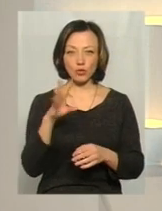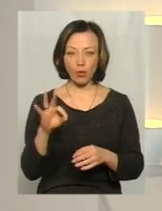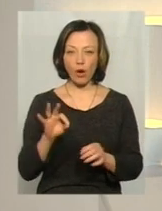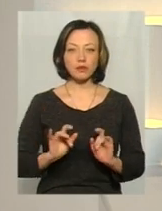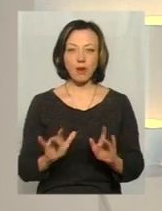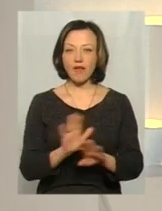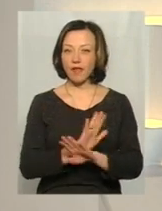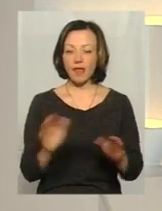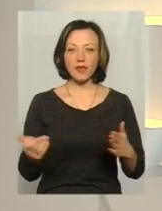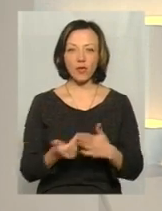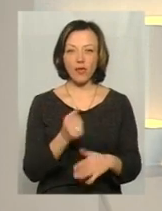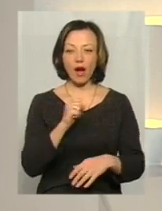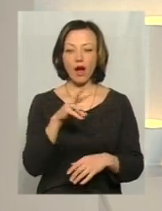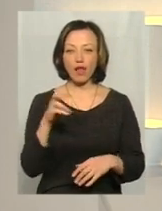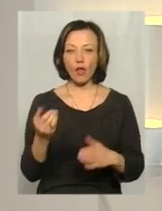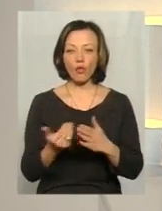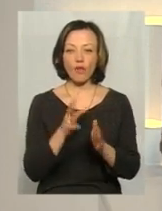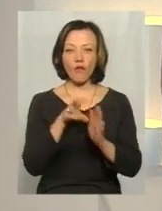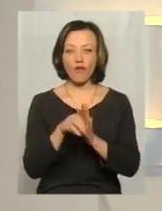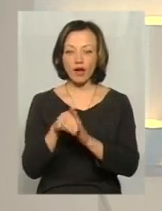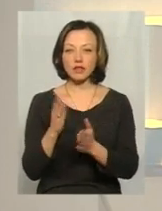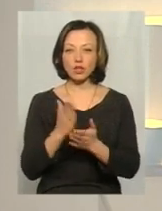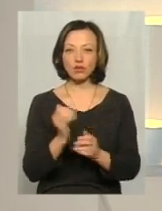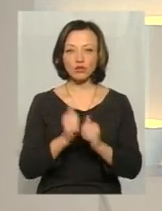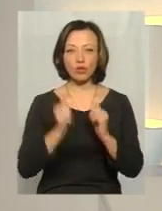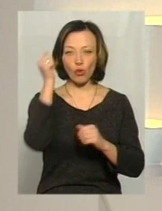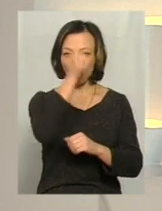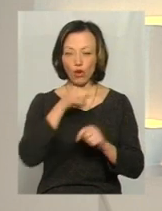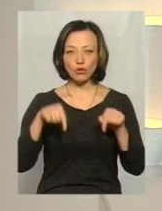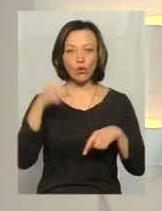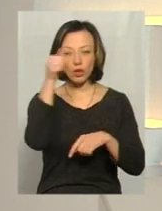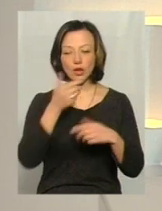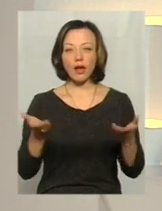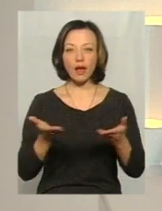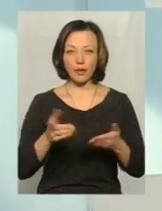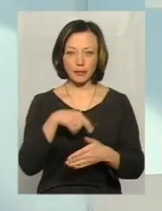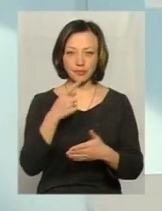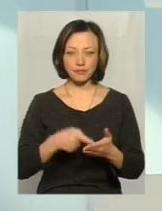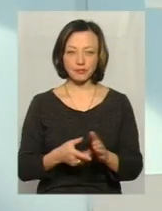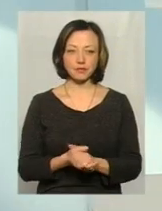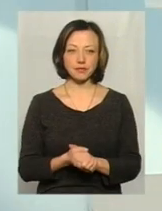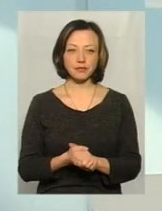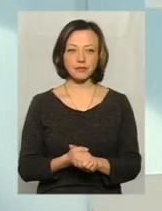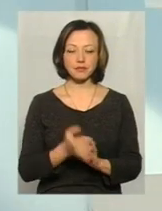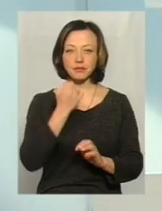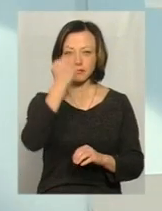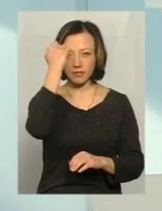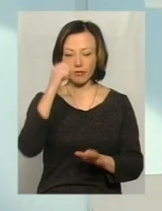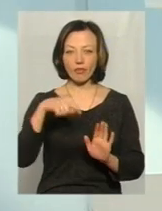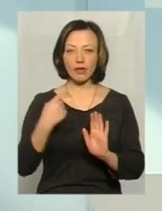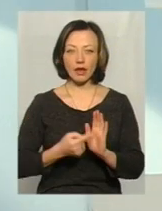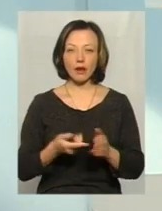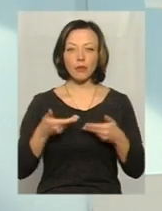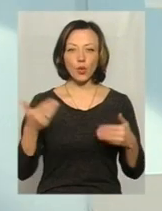не нова, але нововведення є щороку. Окресліть, будь ласка, цьогорічні. Дякую за запитання. Дійсно, ми вже